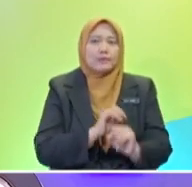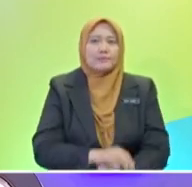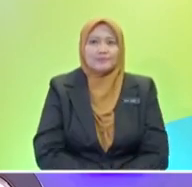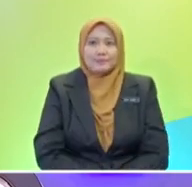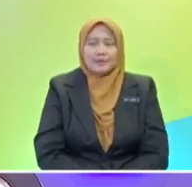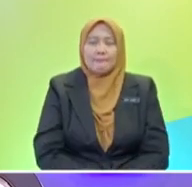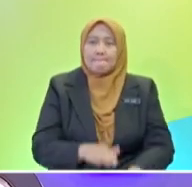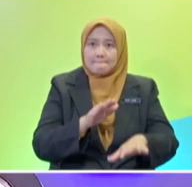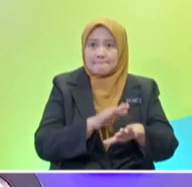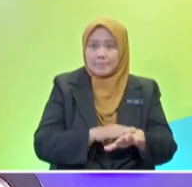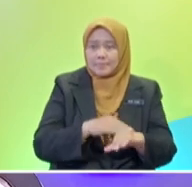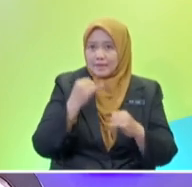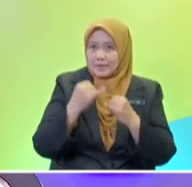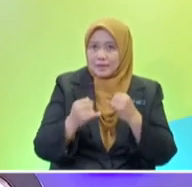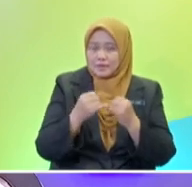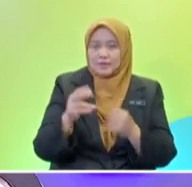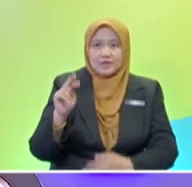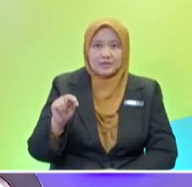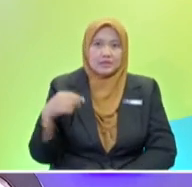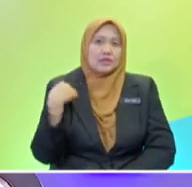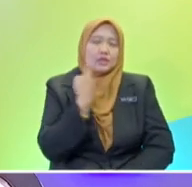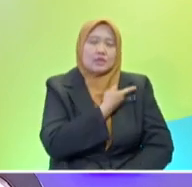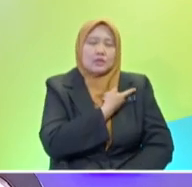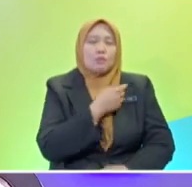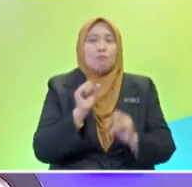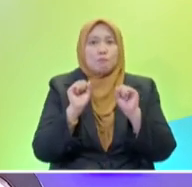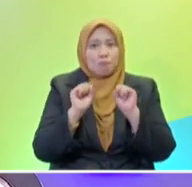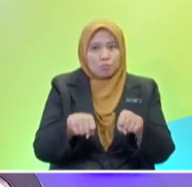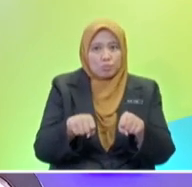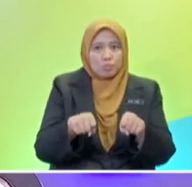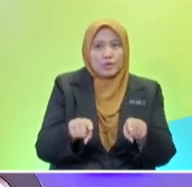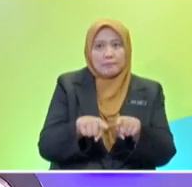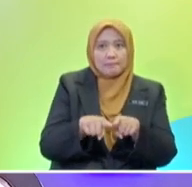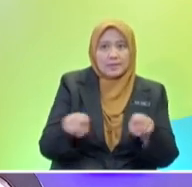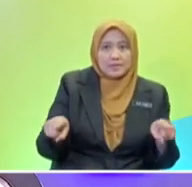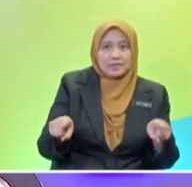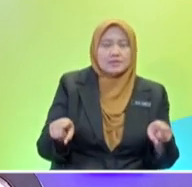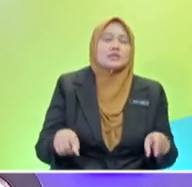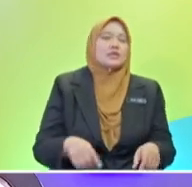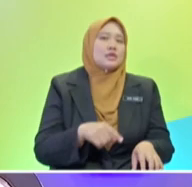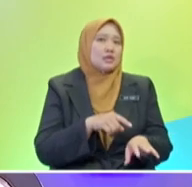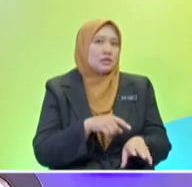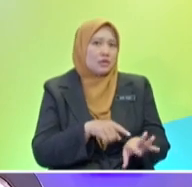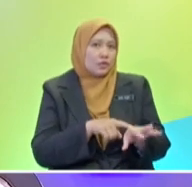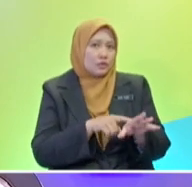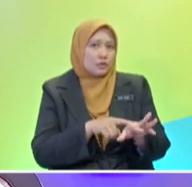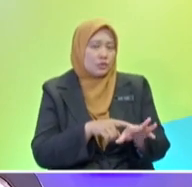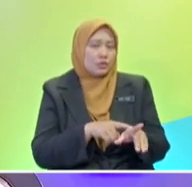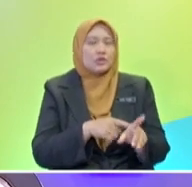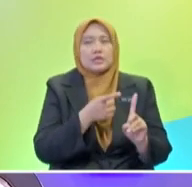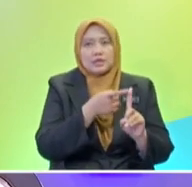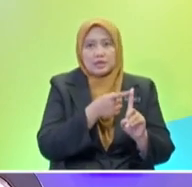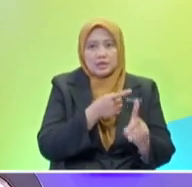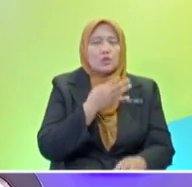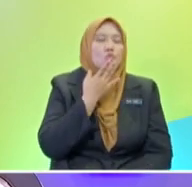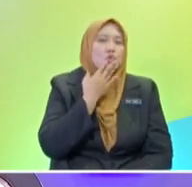Pada akhir pengajaran kita nanti, kita akan dapat membandingkan daun-daun ini dari warnanya, dari bentuknya